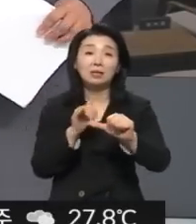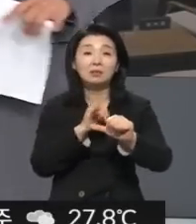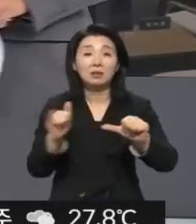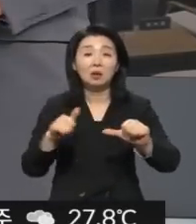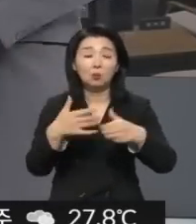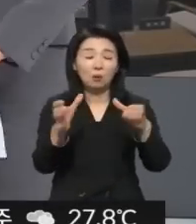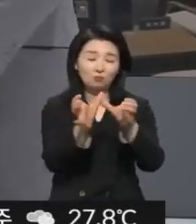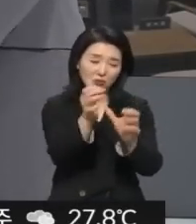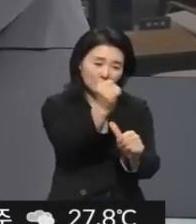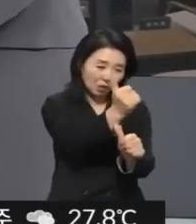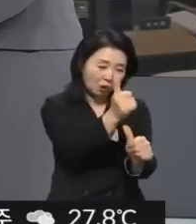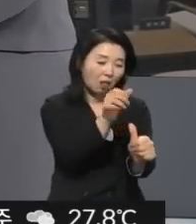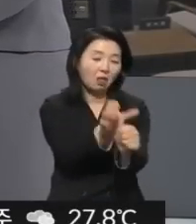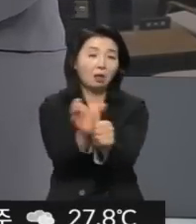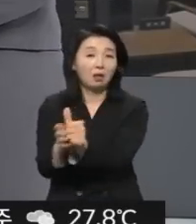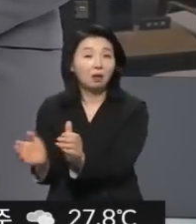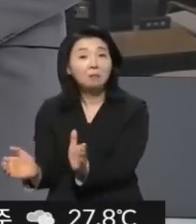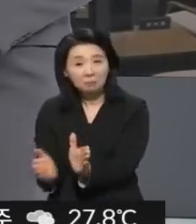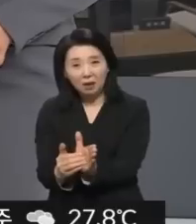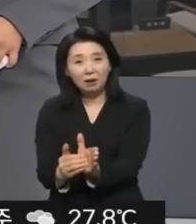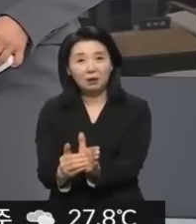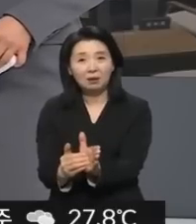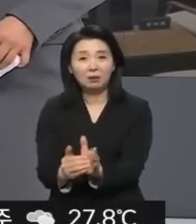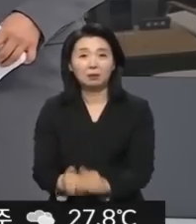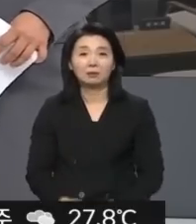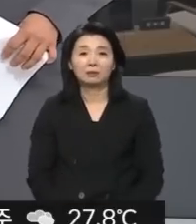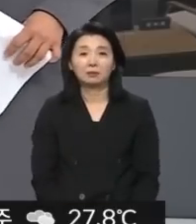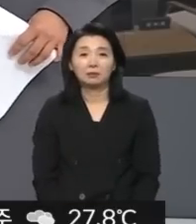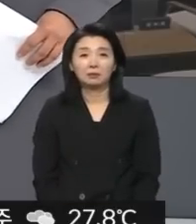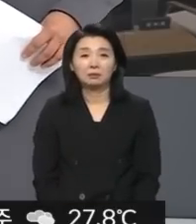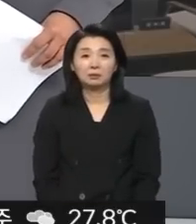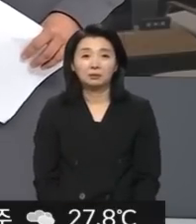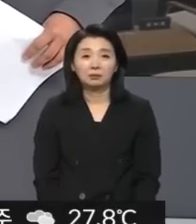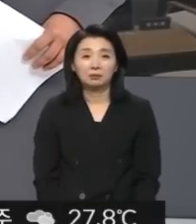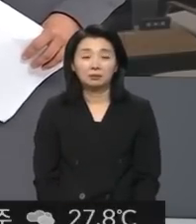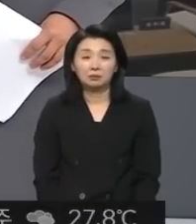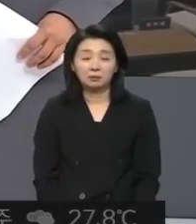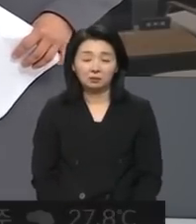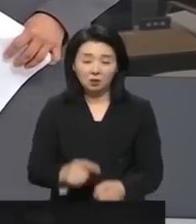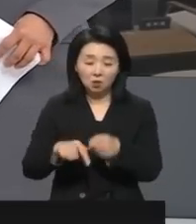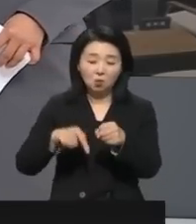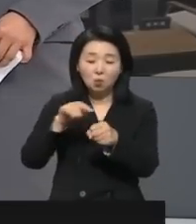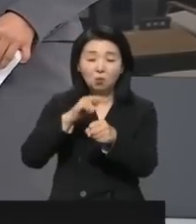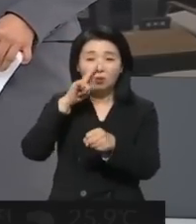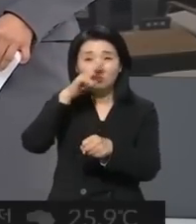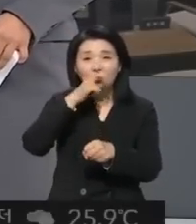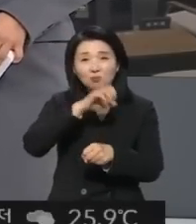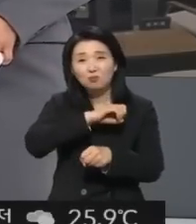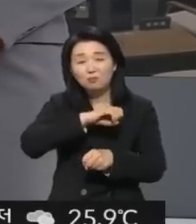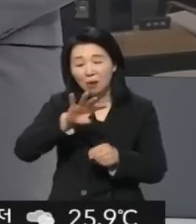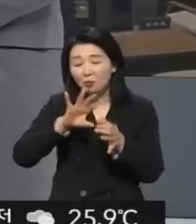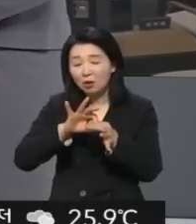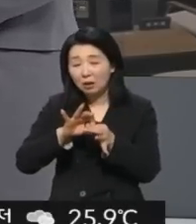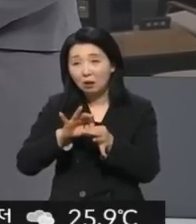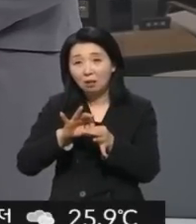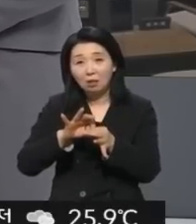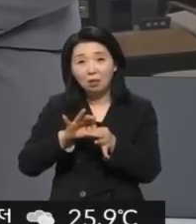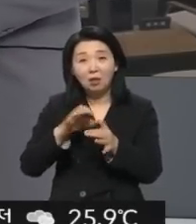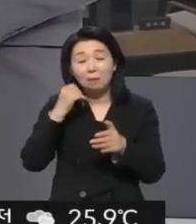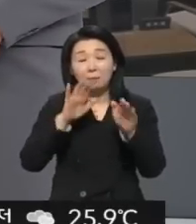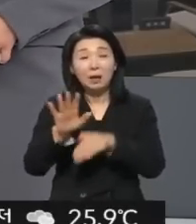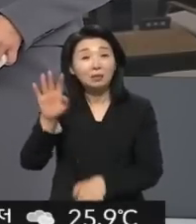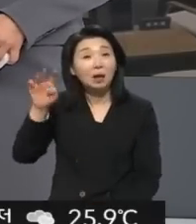부처의 차관으로 이렇게 전진 배치했는데요. 후쿠시마 오염수 방류 문제가 걸려있는 이 해수부, 또 부동산